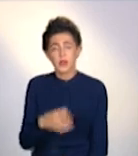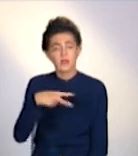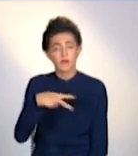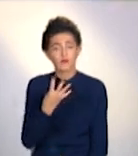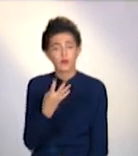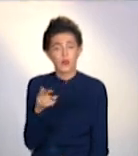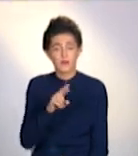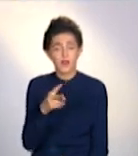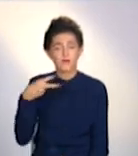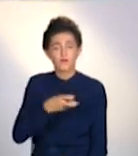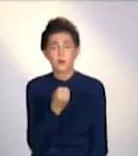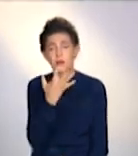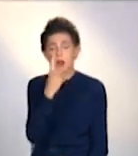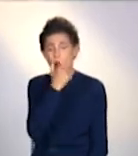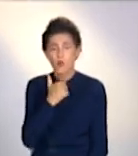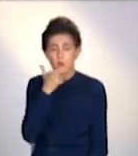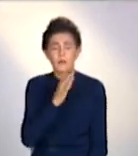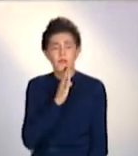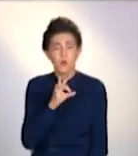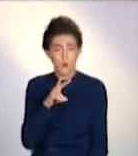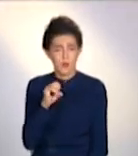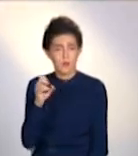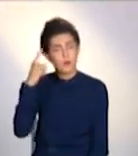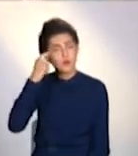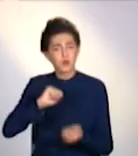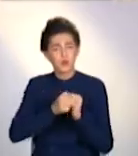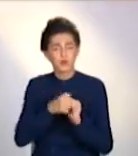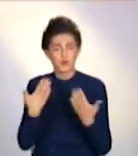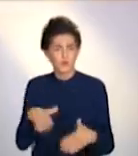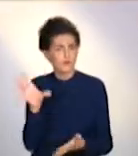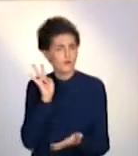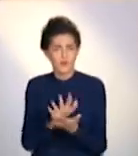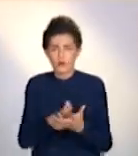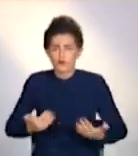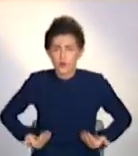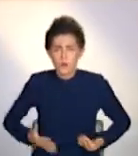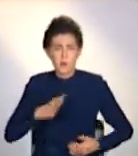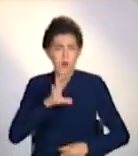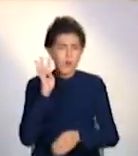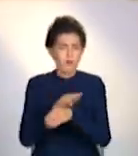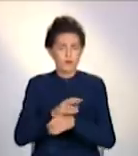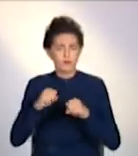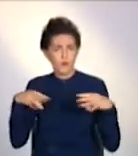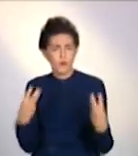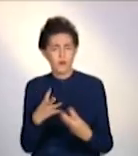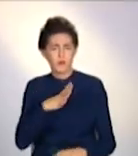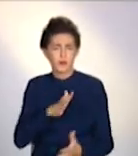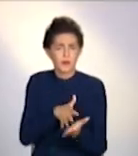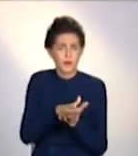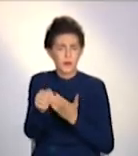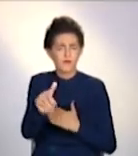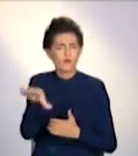24 січня 2015-го Олена запам'ятала на все життя. Під масованим артилерійським вогнем опинився цілий житловий